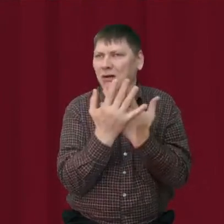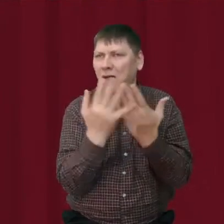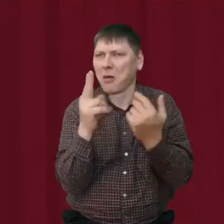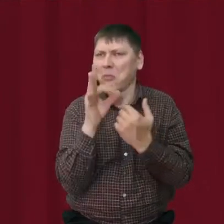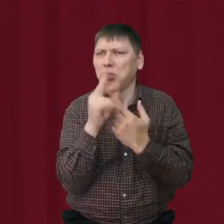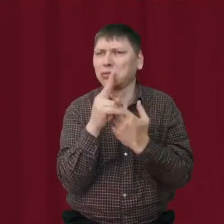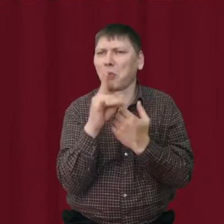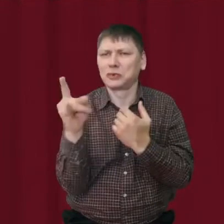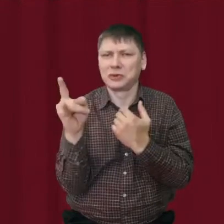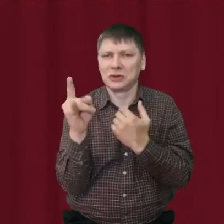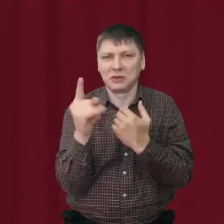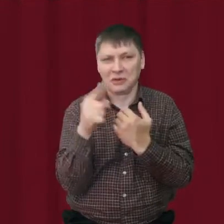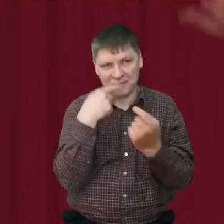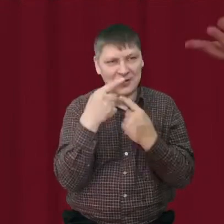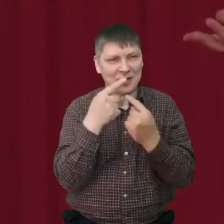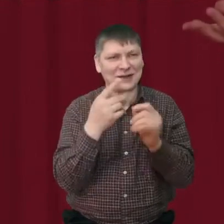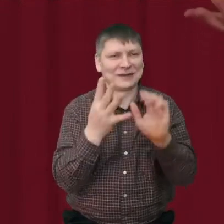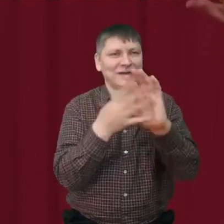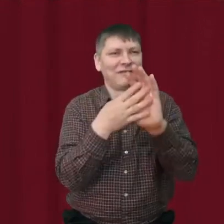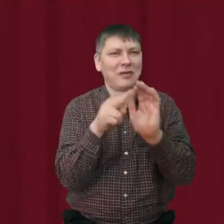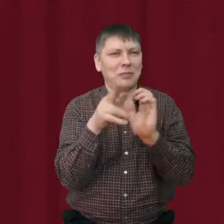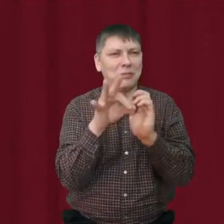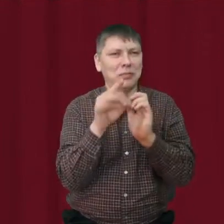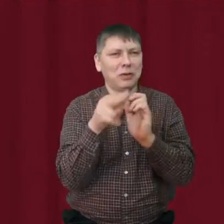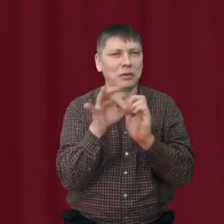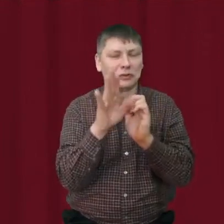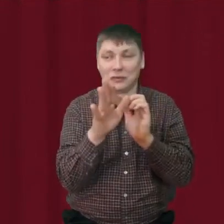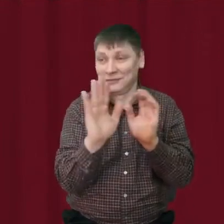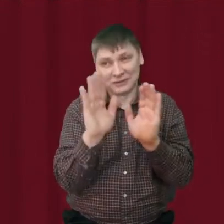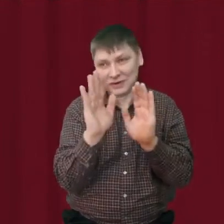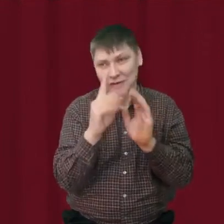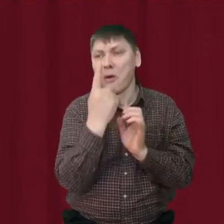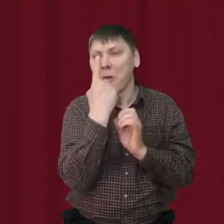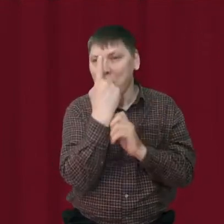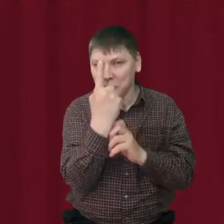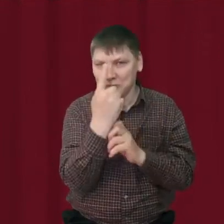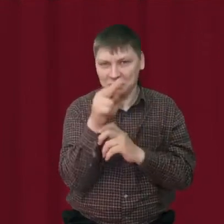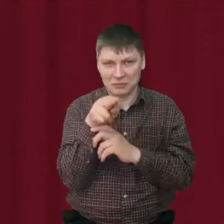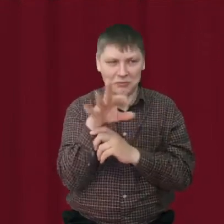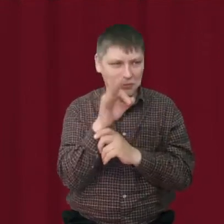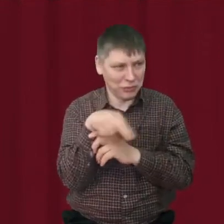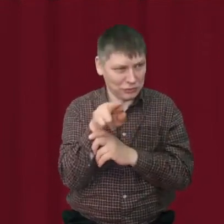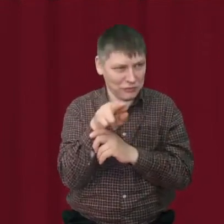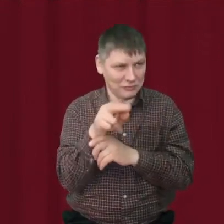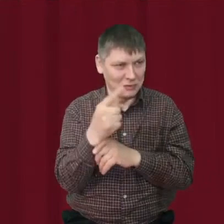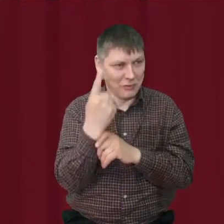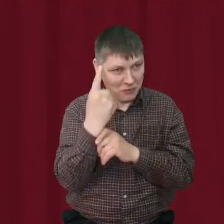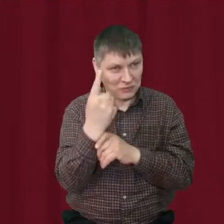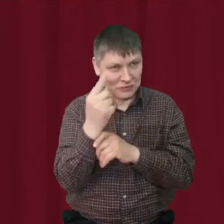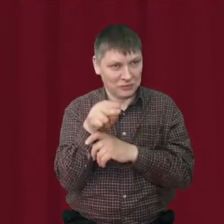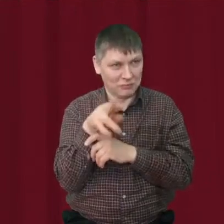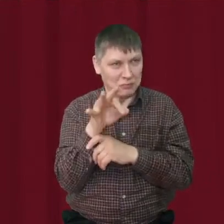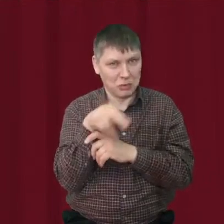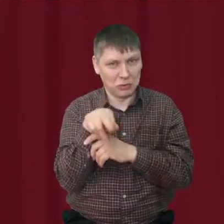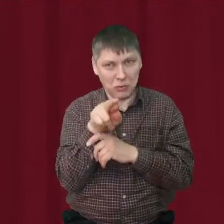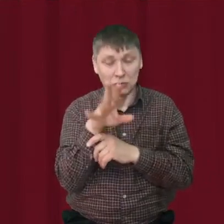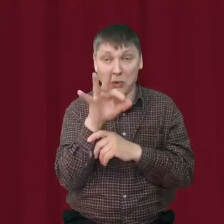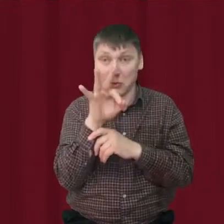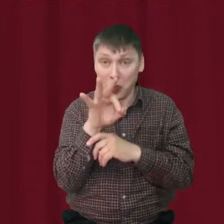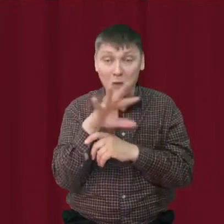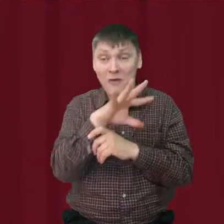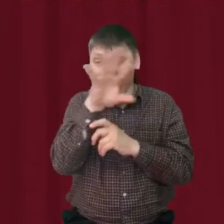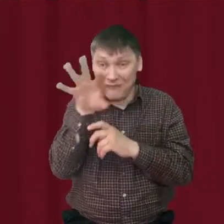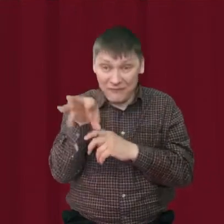разнообразные плоды, некоторые из которых могут быть, некоторые из которых могут не быть, но говорящие о том, что все это в